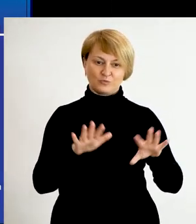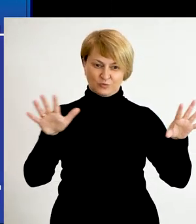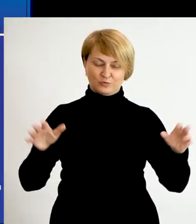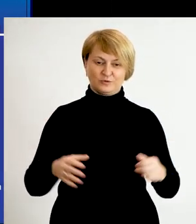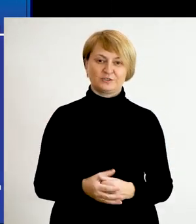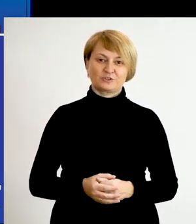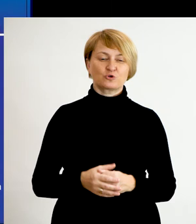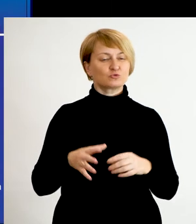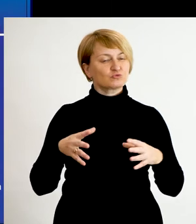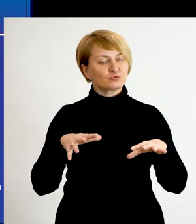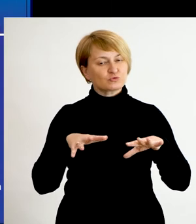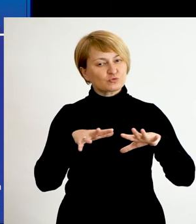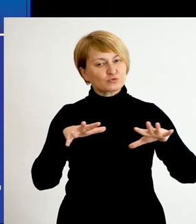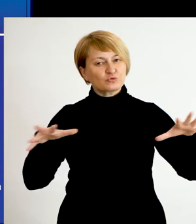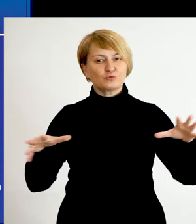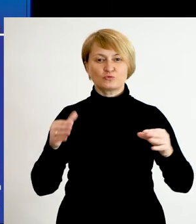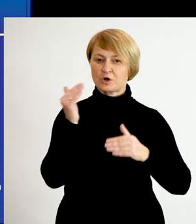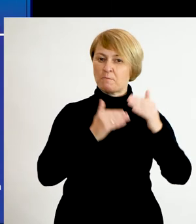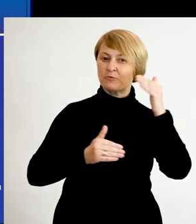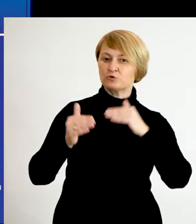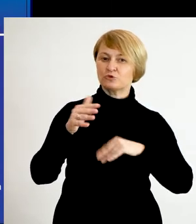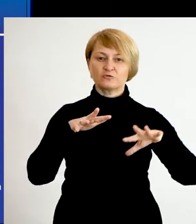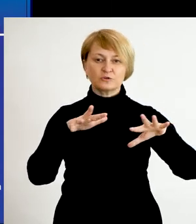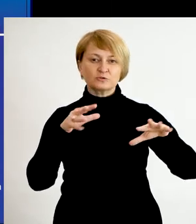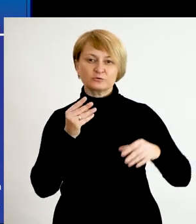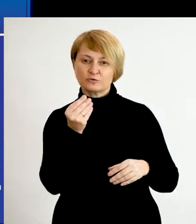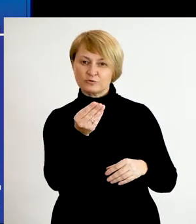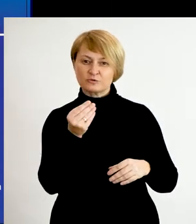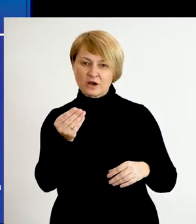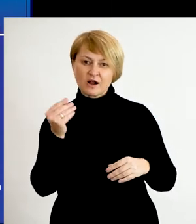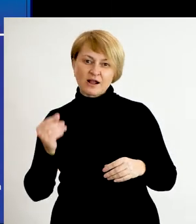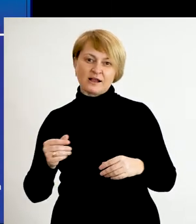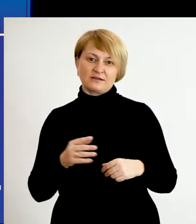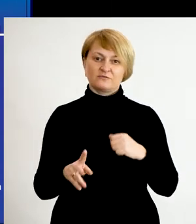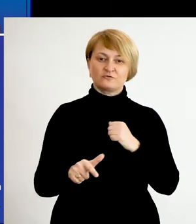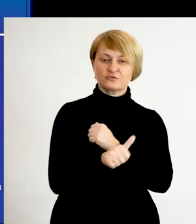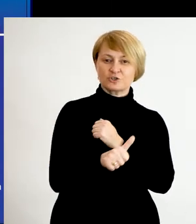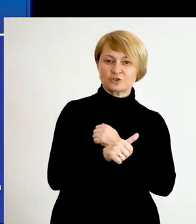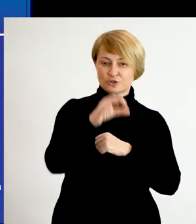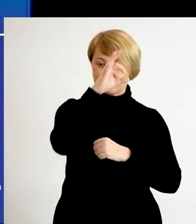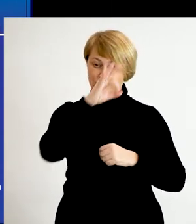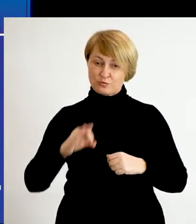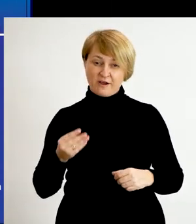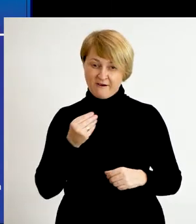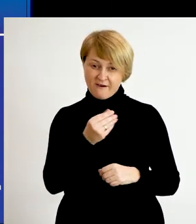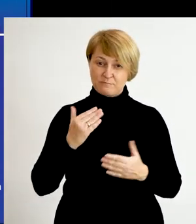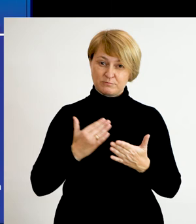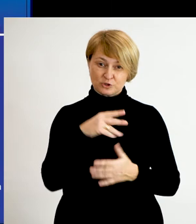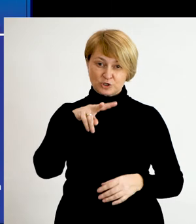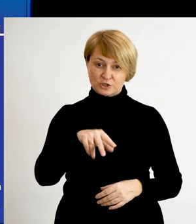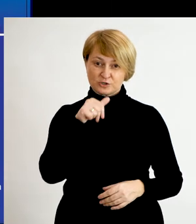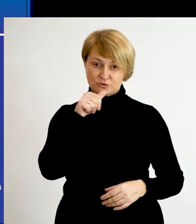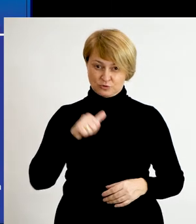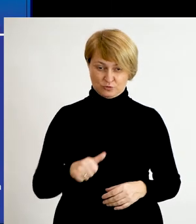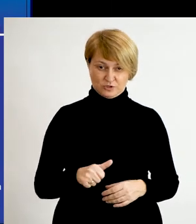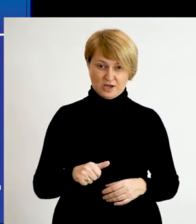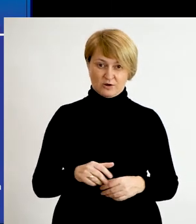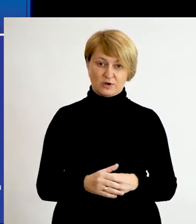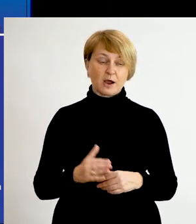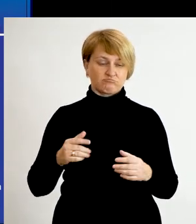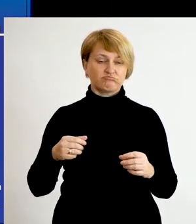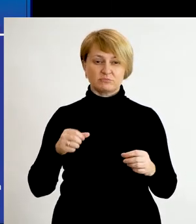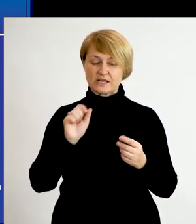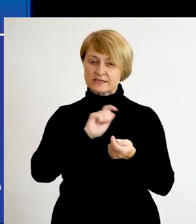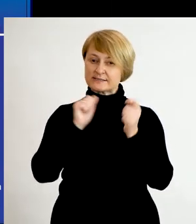które też rośnie. Więc duża inwestycja, duże wydatki w 60% finansowane przez Unię Europejską i duża zmiana w sposobie komunikowania